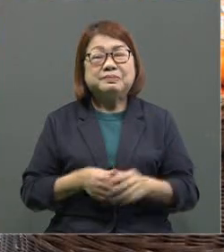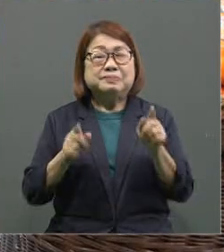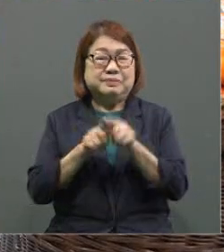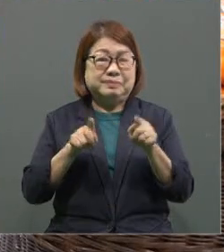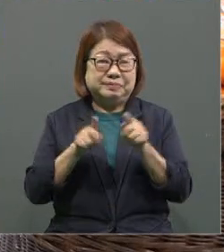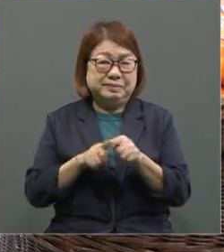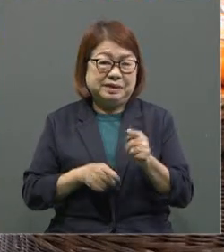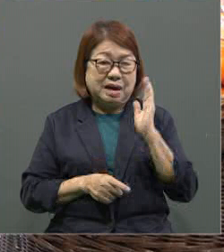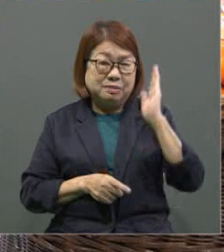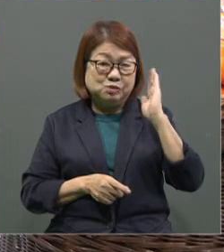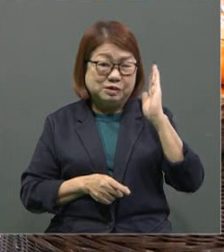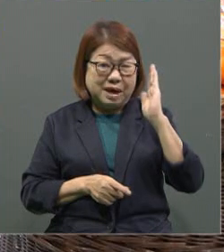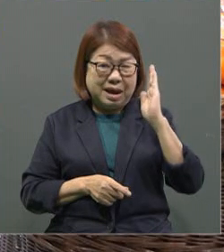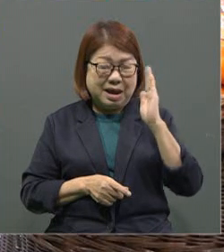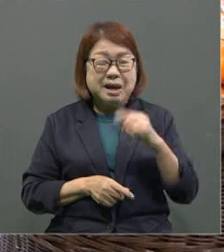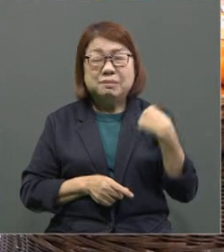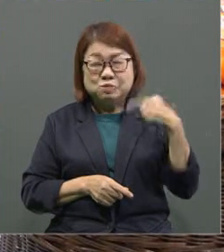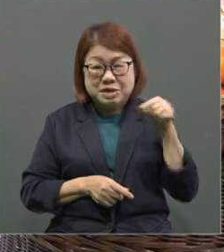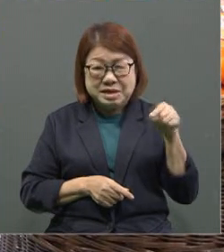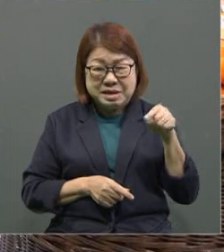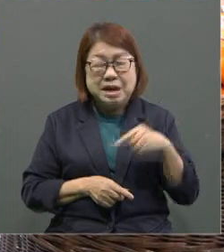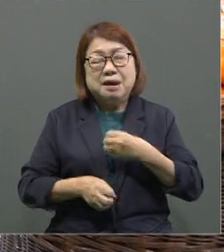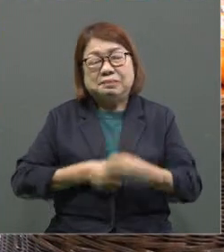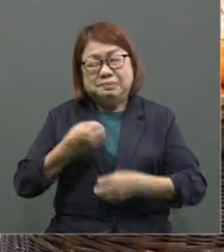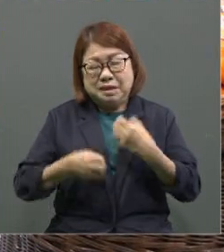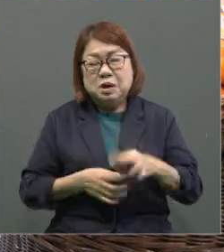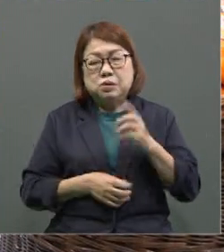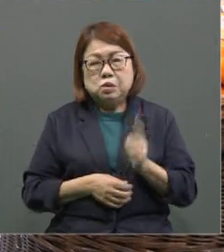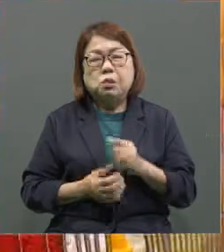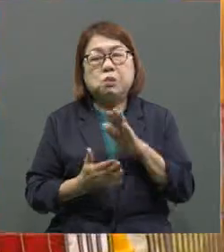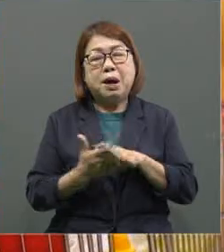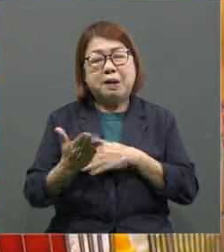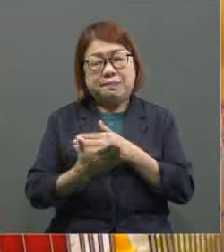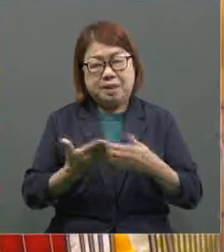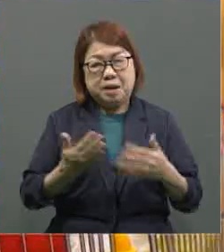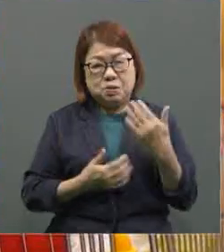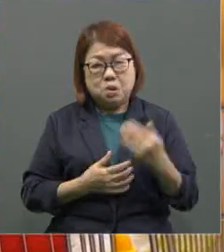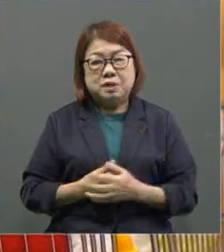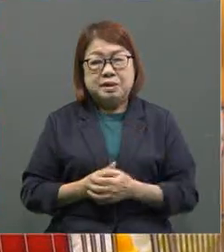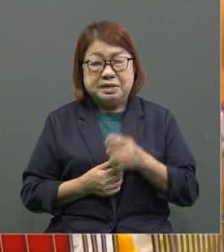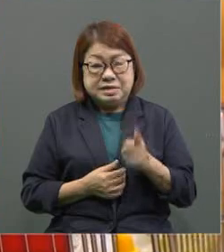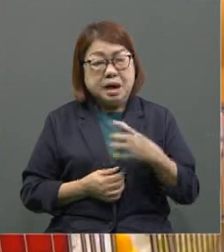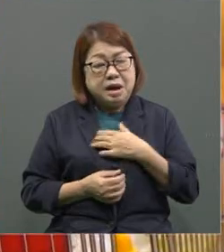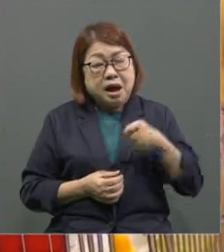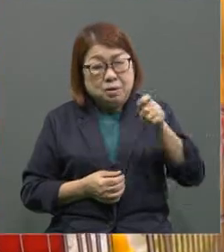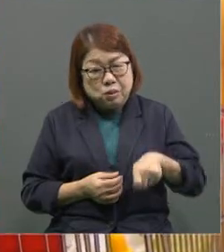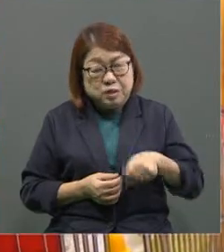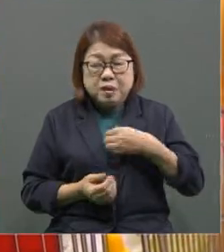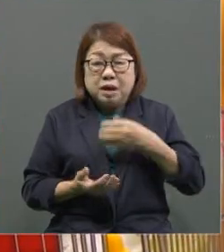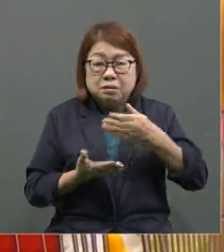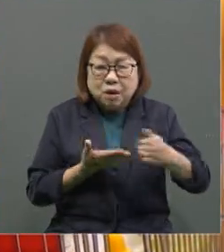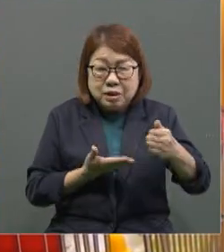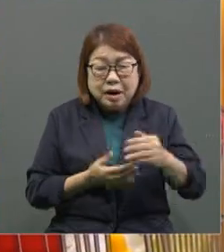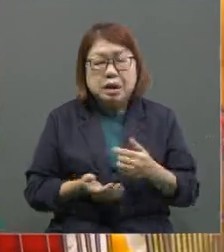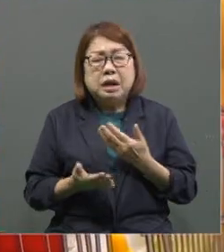พี่ผู้ชายเมื่อสักครู่กับน้องผู้หญิงที่เมื่อสักครู่บอกใช่มั้ยคะว่าต้องมีการวางแผนก่อนเพราะจริงๆแล้วการใช้บัตรเครดิตมันก็คือการเอาเงินจาก